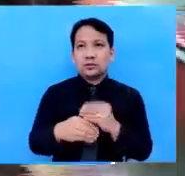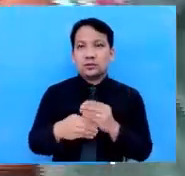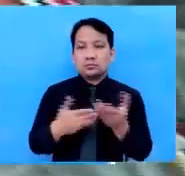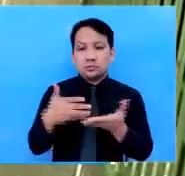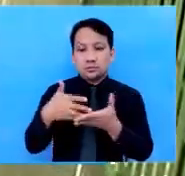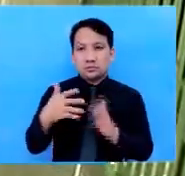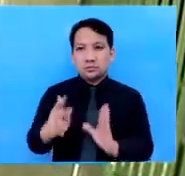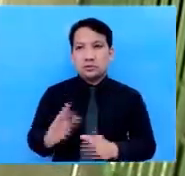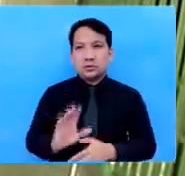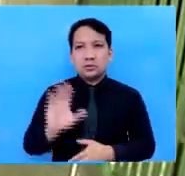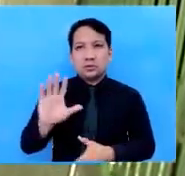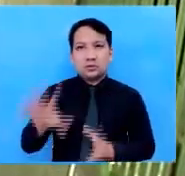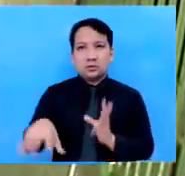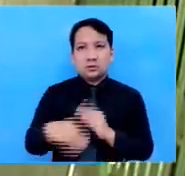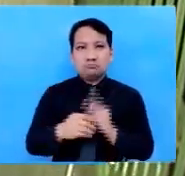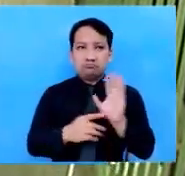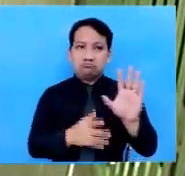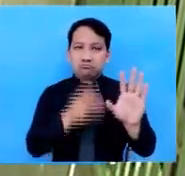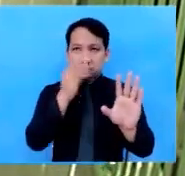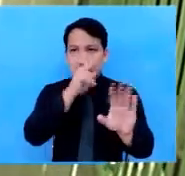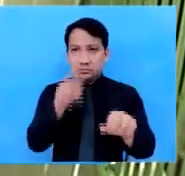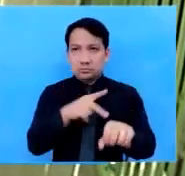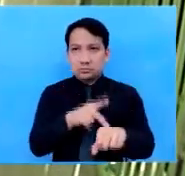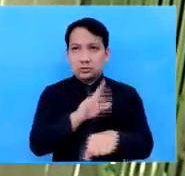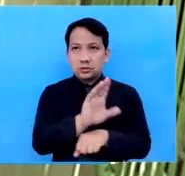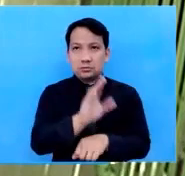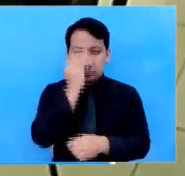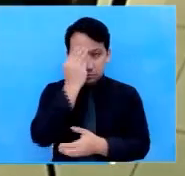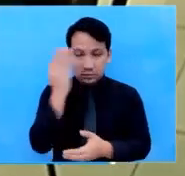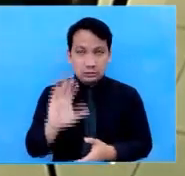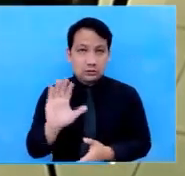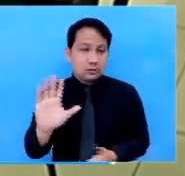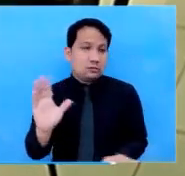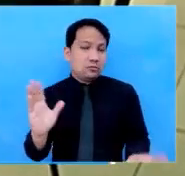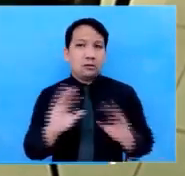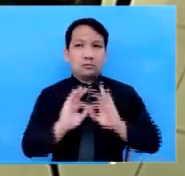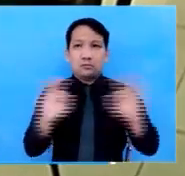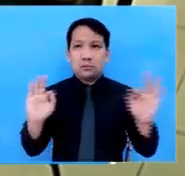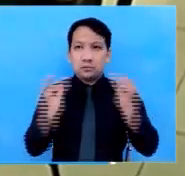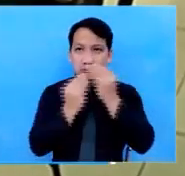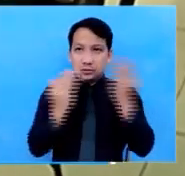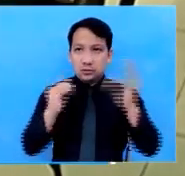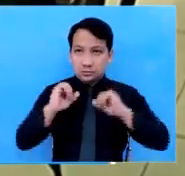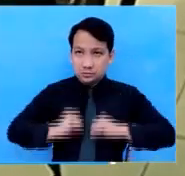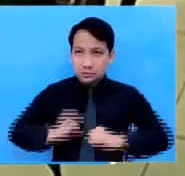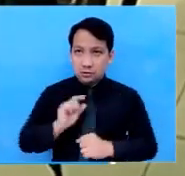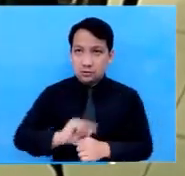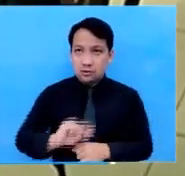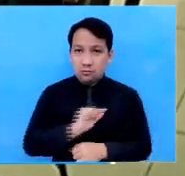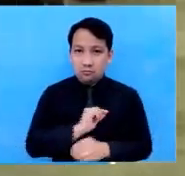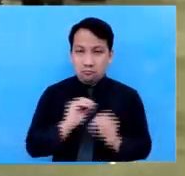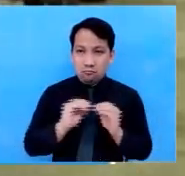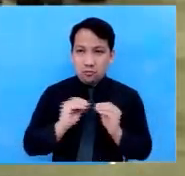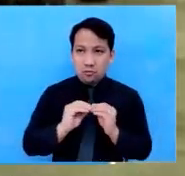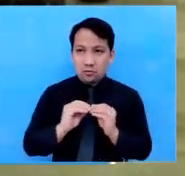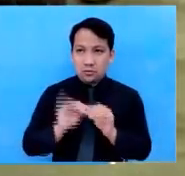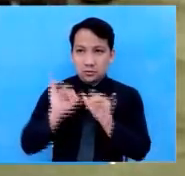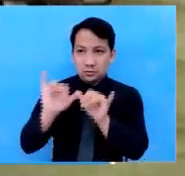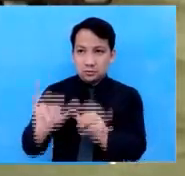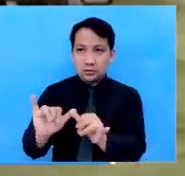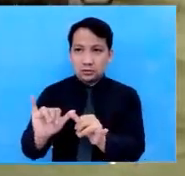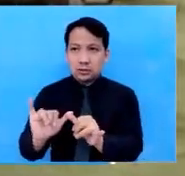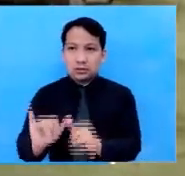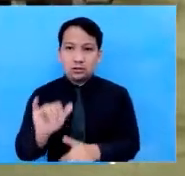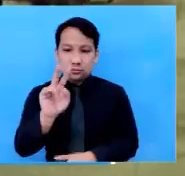estudyante. So sabi ng principal nila, unfortunately, kailangan nilang panindigan o kailangang magsistay sila doon sa